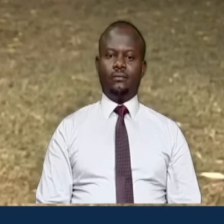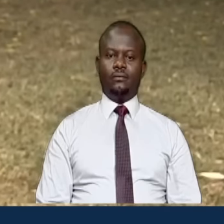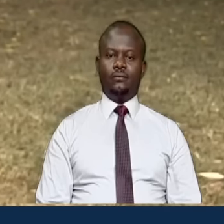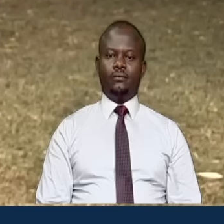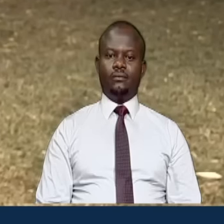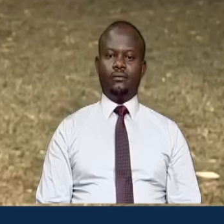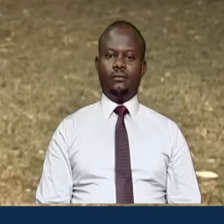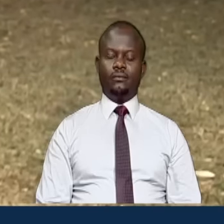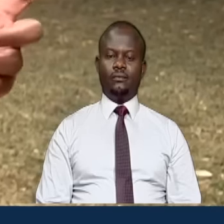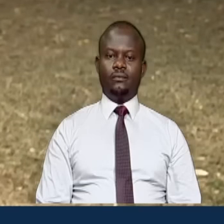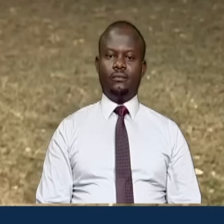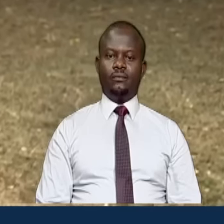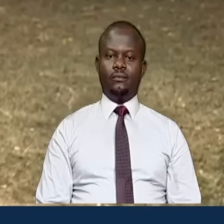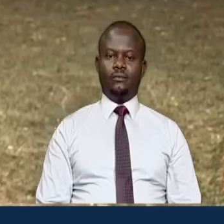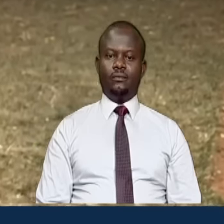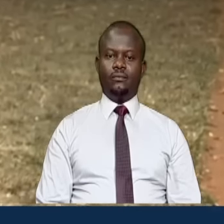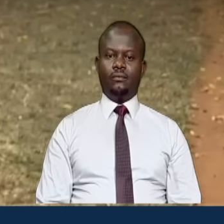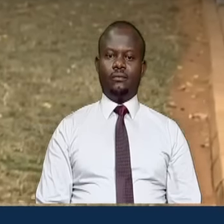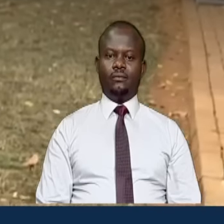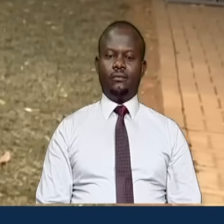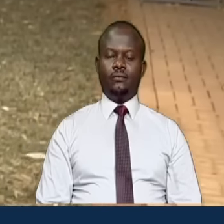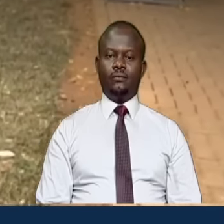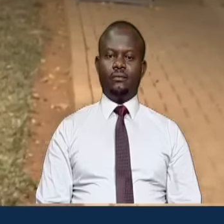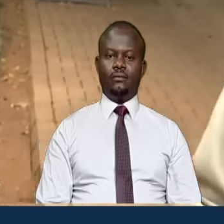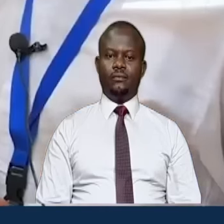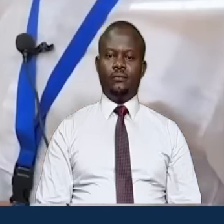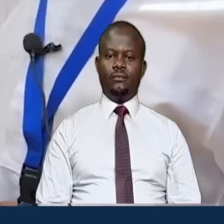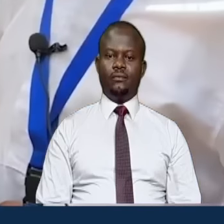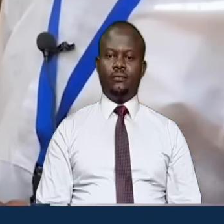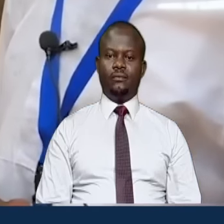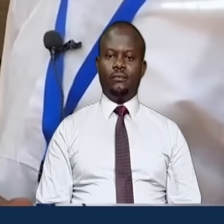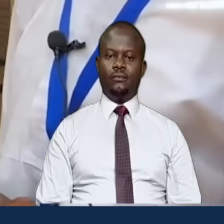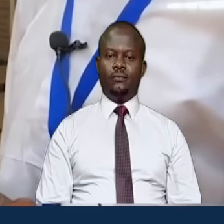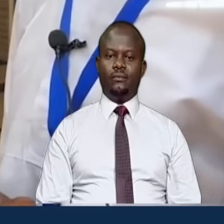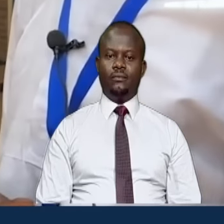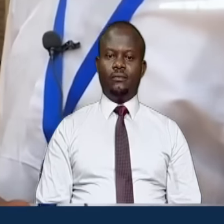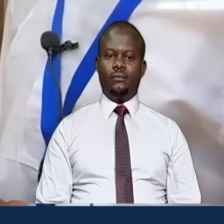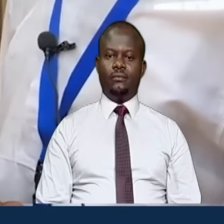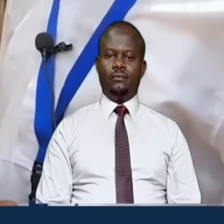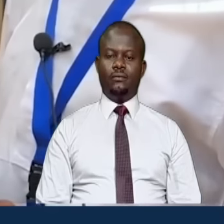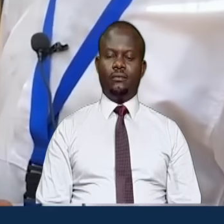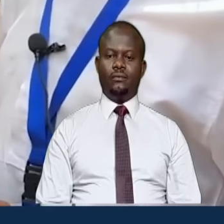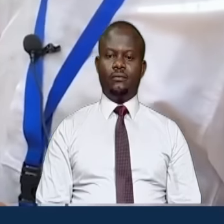nabo bajye babafasha mu myigire yabo kugira ngo bajye batsinda.